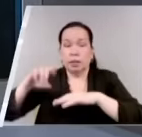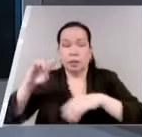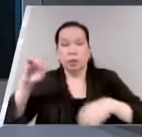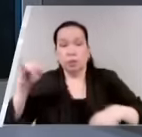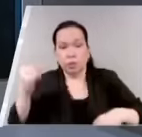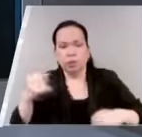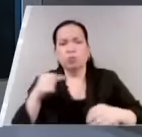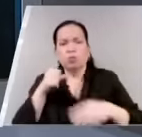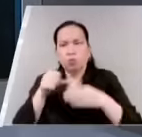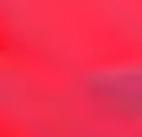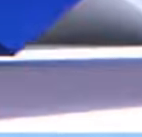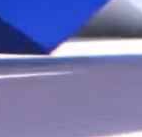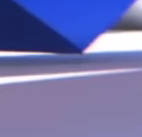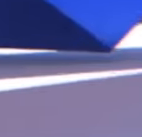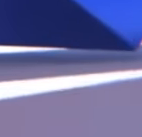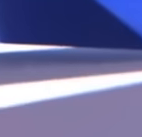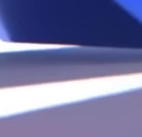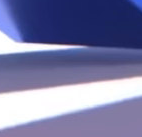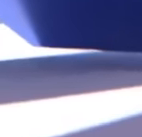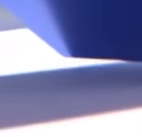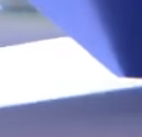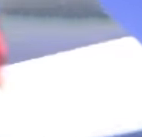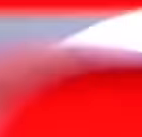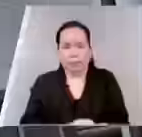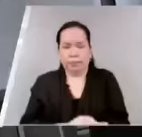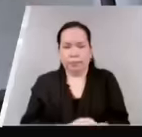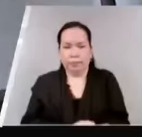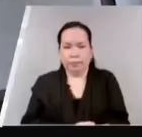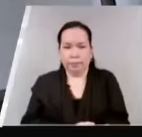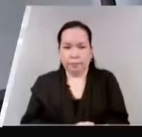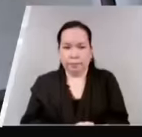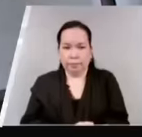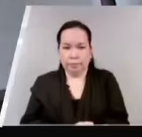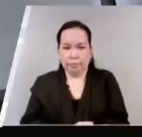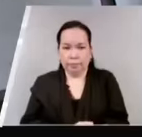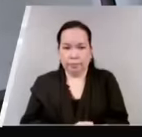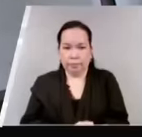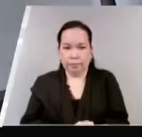kaso. Nakatutok si Salima, refran.